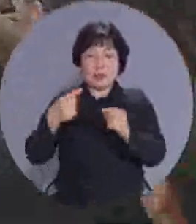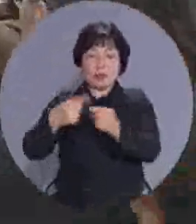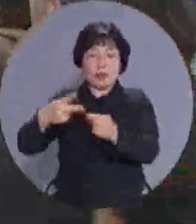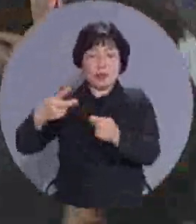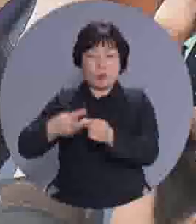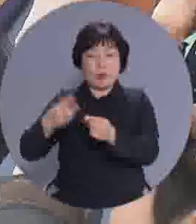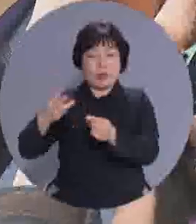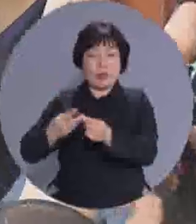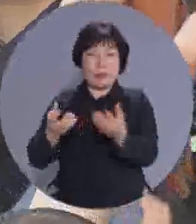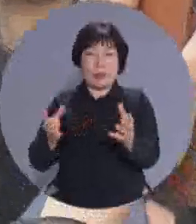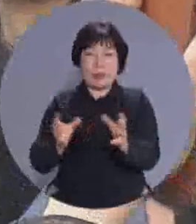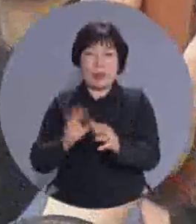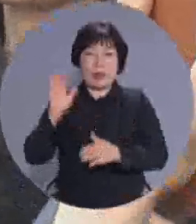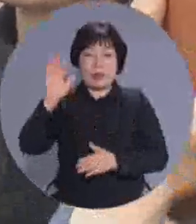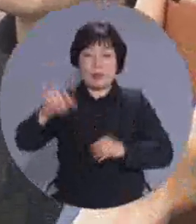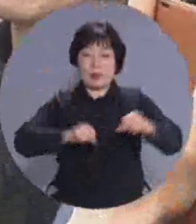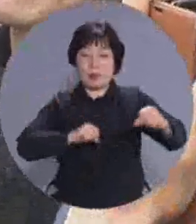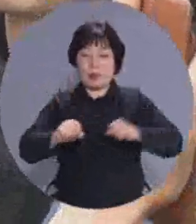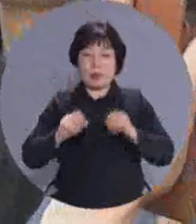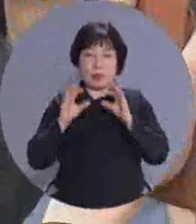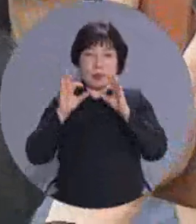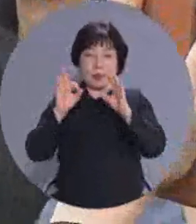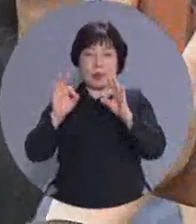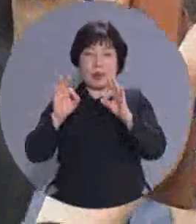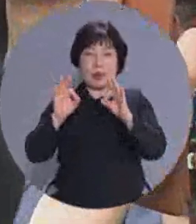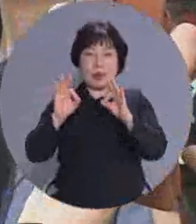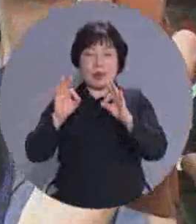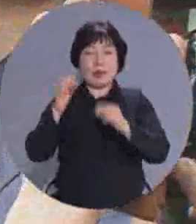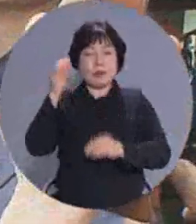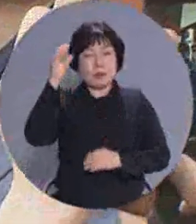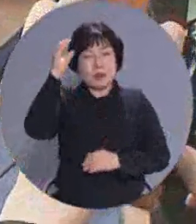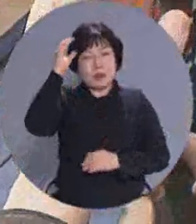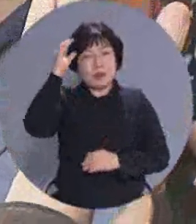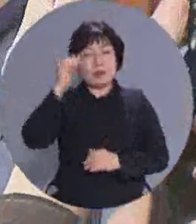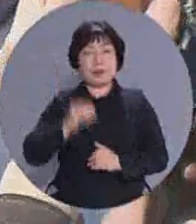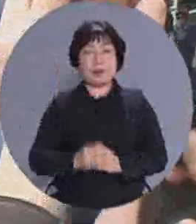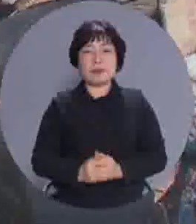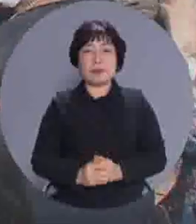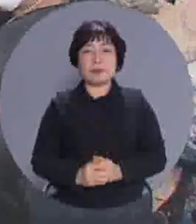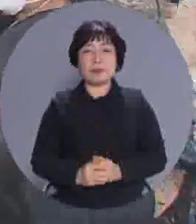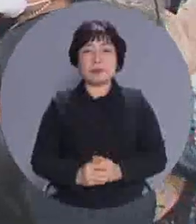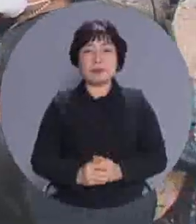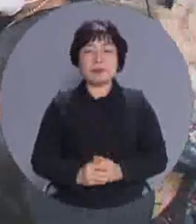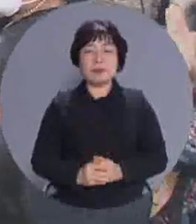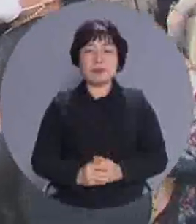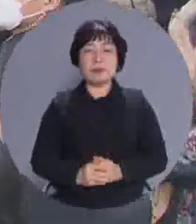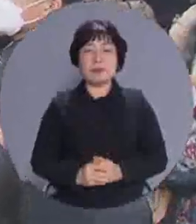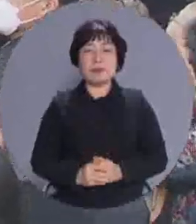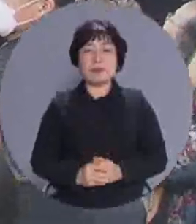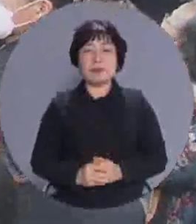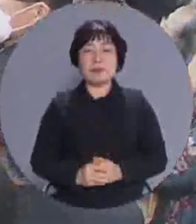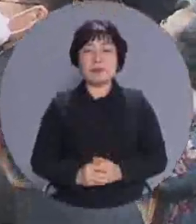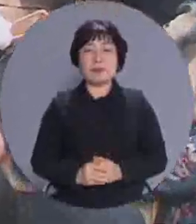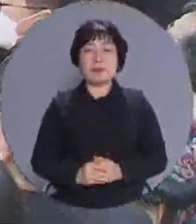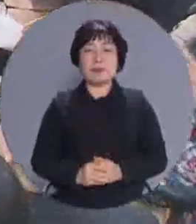틈바구니 속에서 앞으로 어떤 정치와 존재감을 보여줄지 관심이 모아지고 있습니다. MBC 뉴스 한신구입니다.